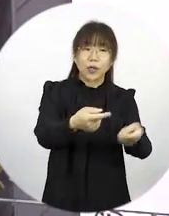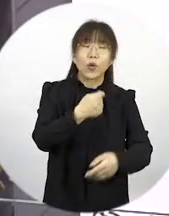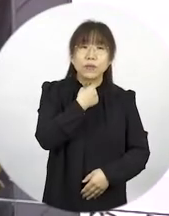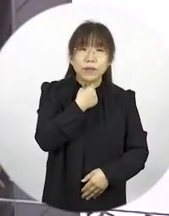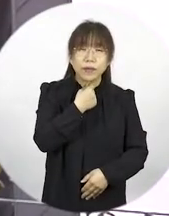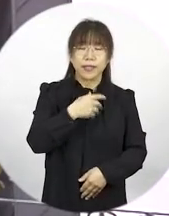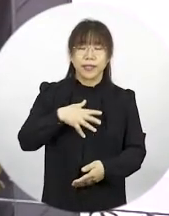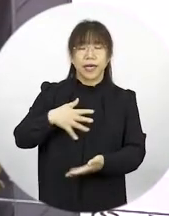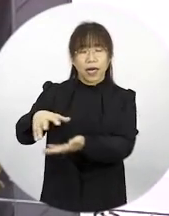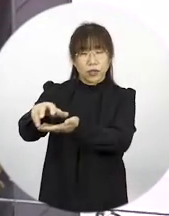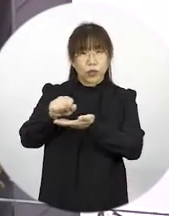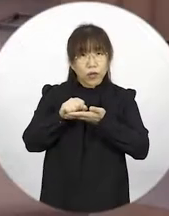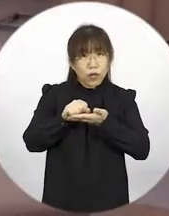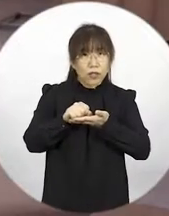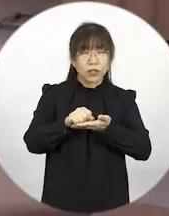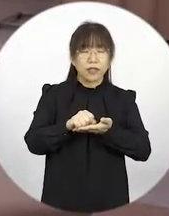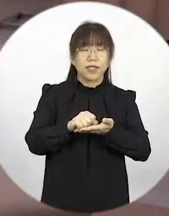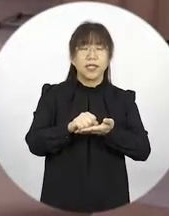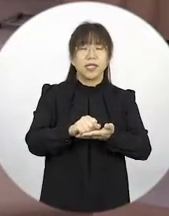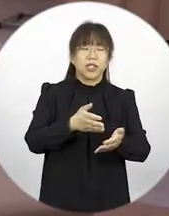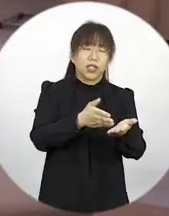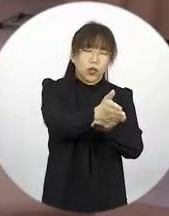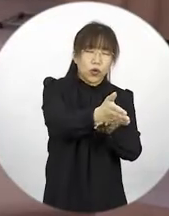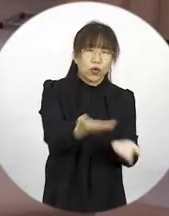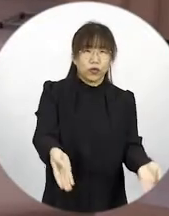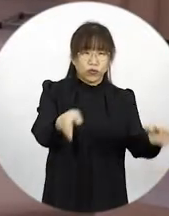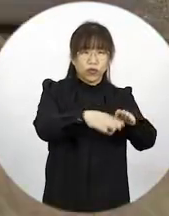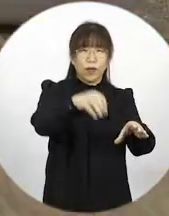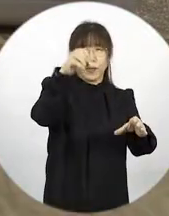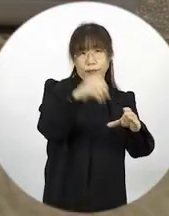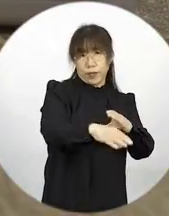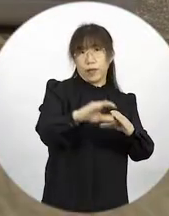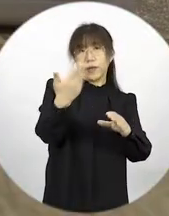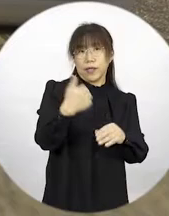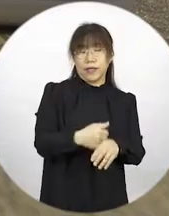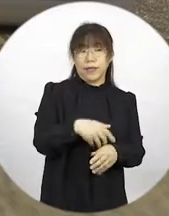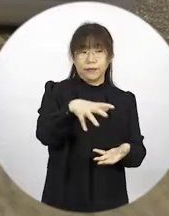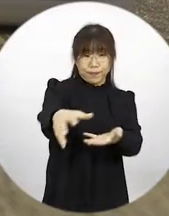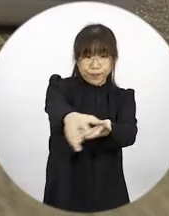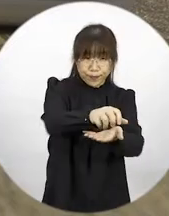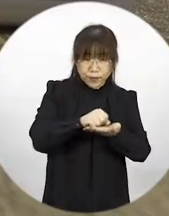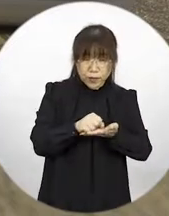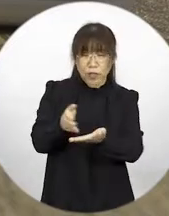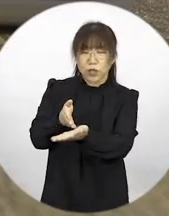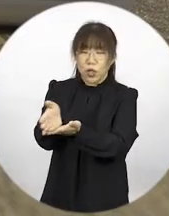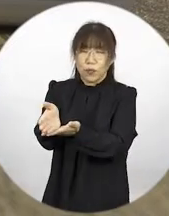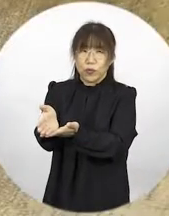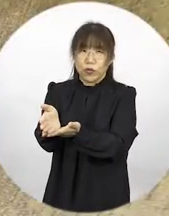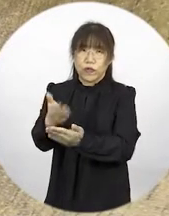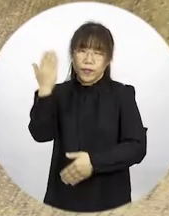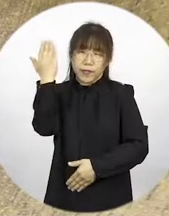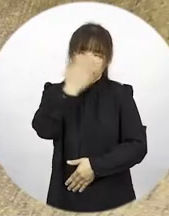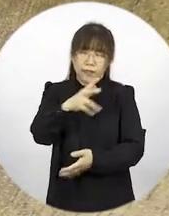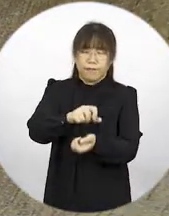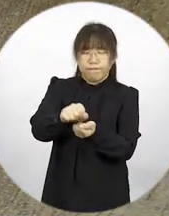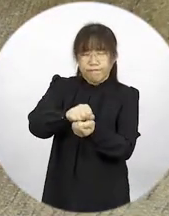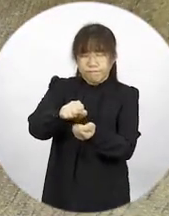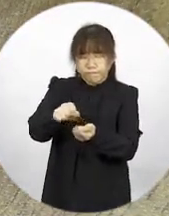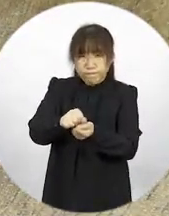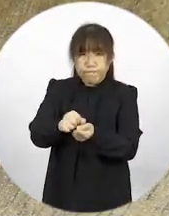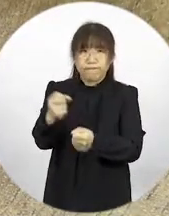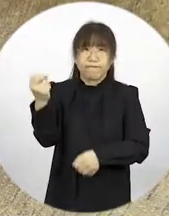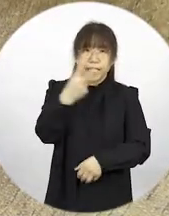주민센터에 비치된 전용 수거함에 넣으면 됩니다 수거된 기기는 전문업체 소독과 성능 검사를 거쳐